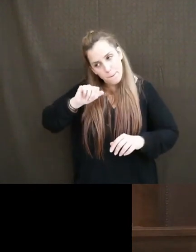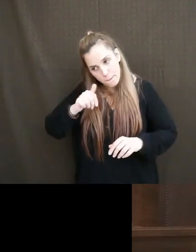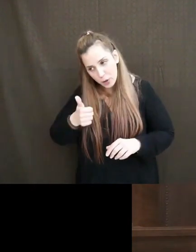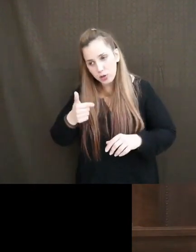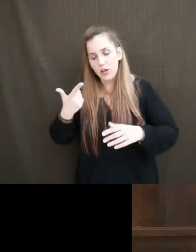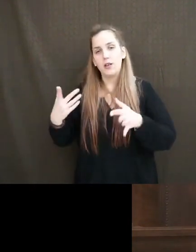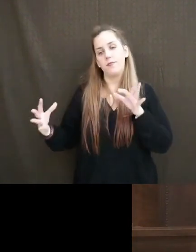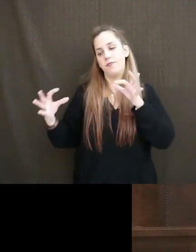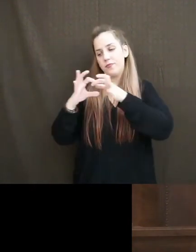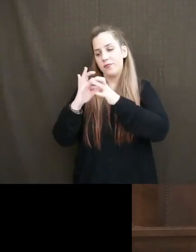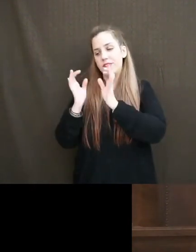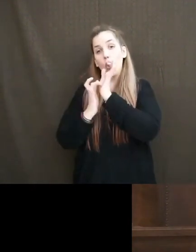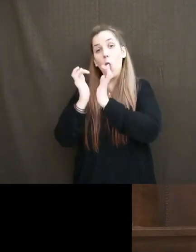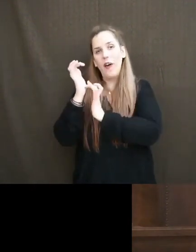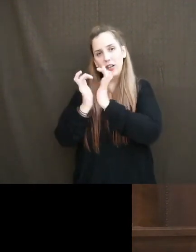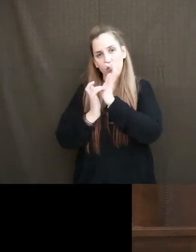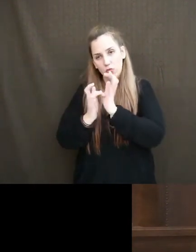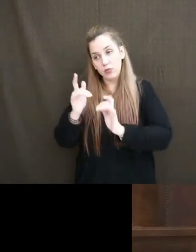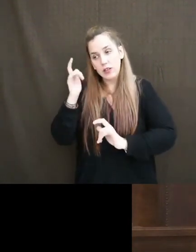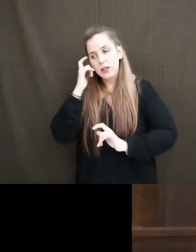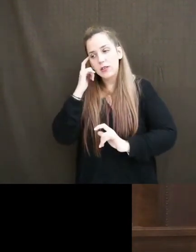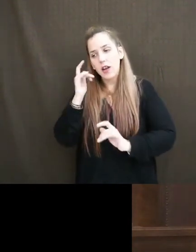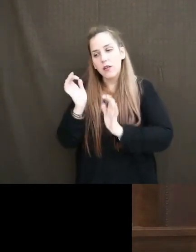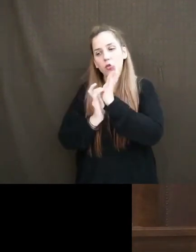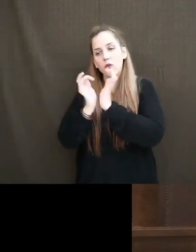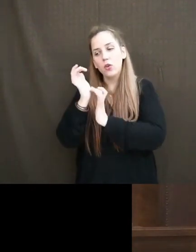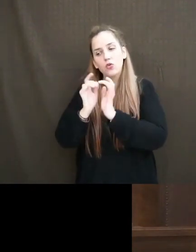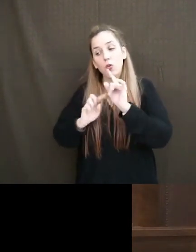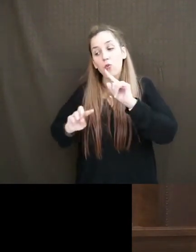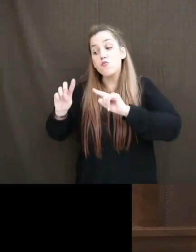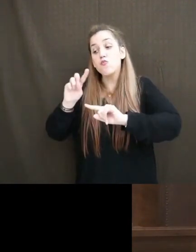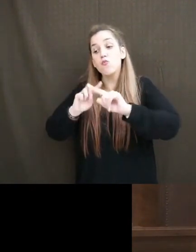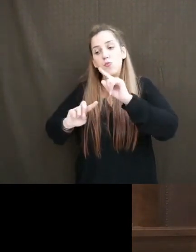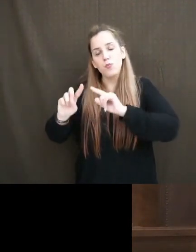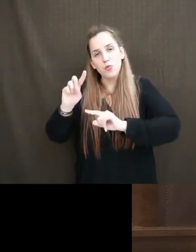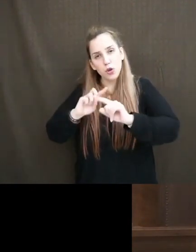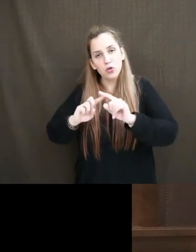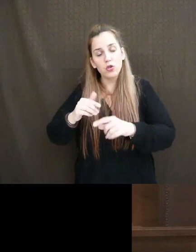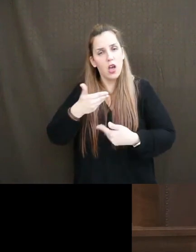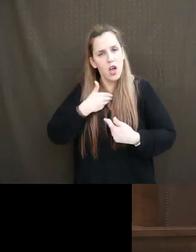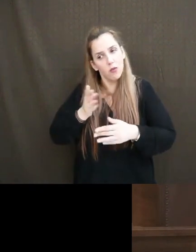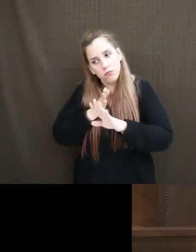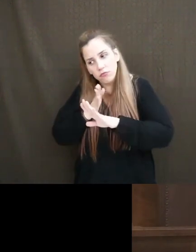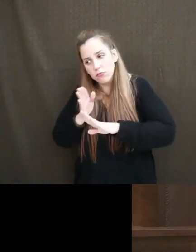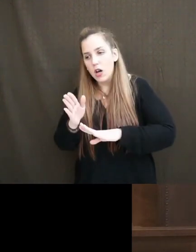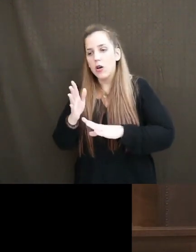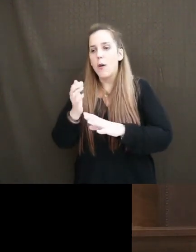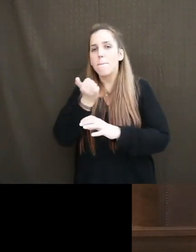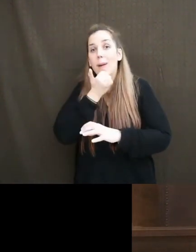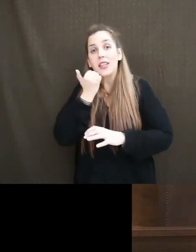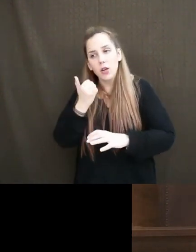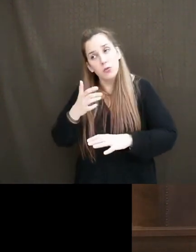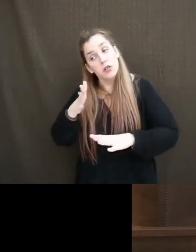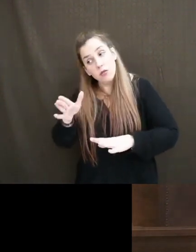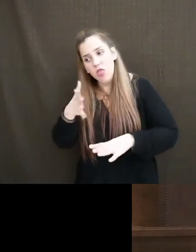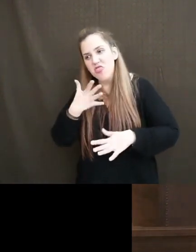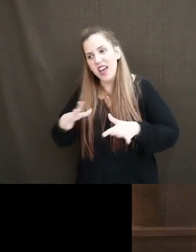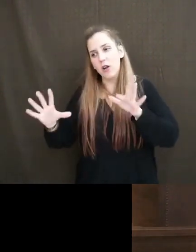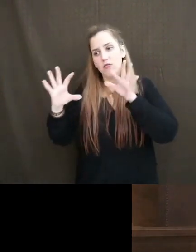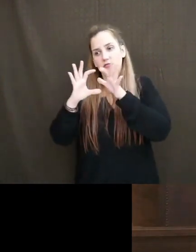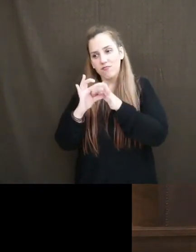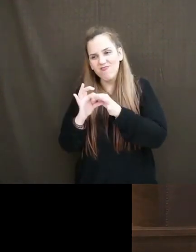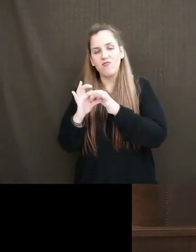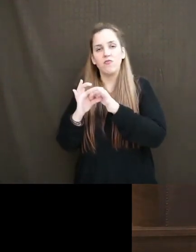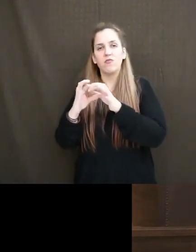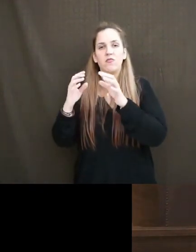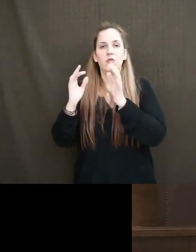Δεν υπάρχει άλλος όρος. Δεν υπάρχουν άλλα έργα ή άλλες πράξεις που πρέπει να κάνω ώστε να έχω τις